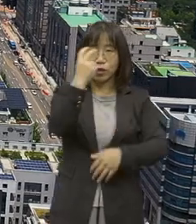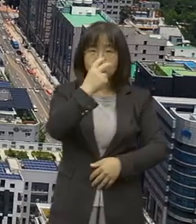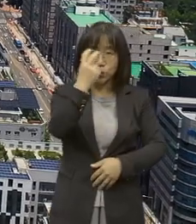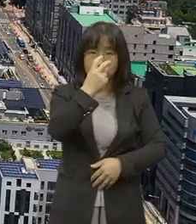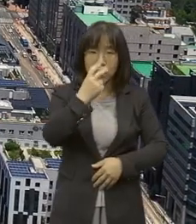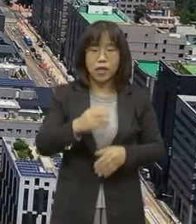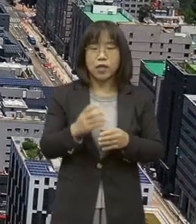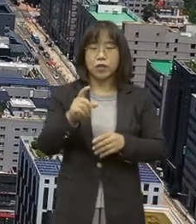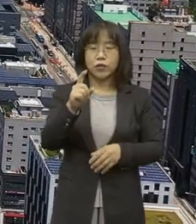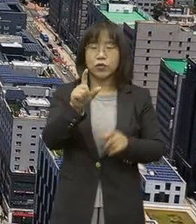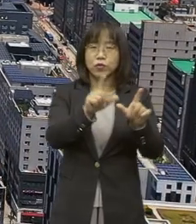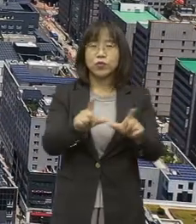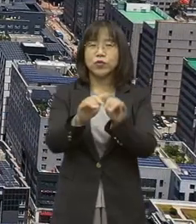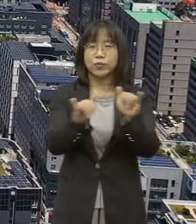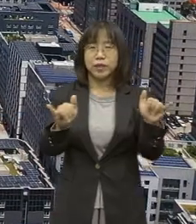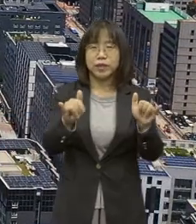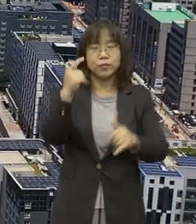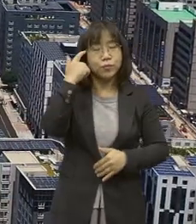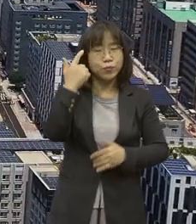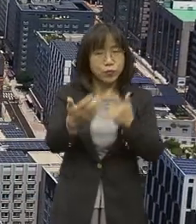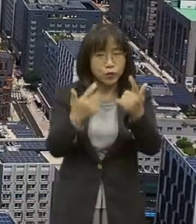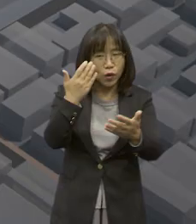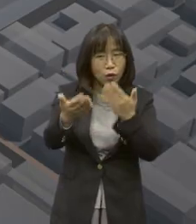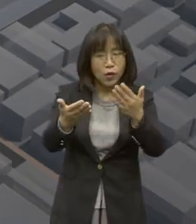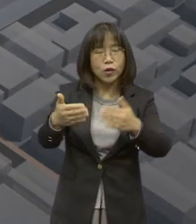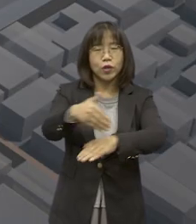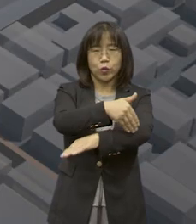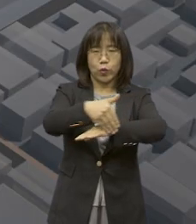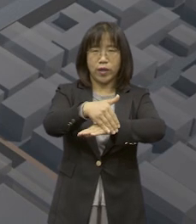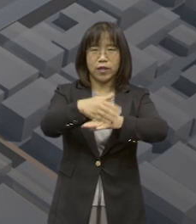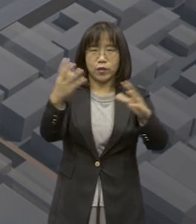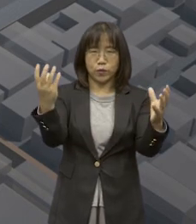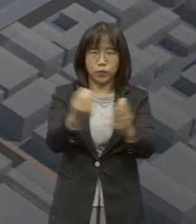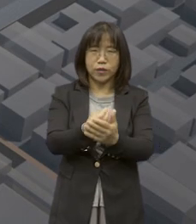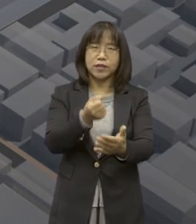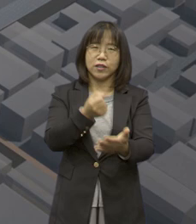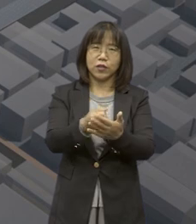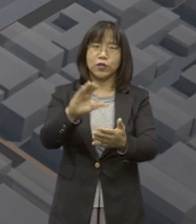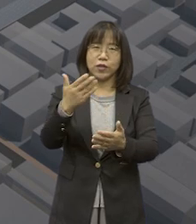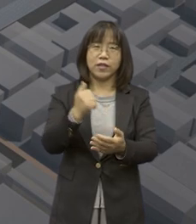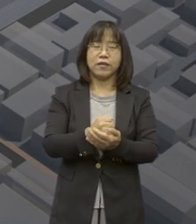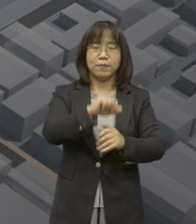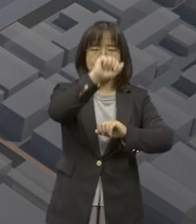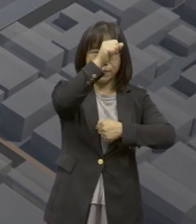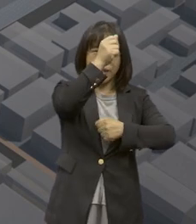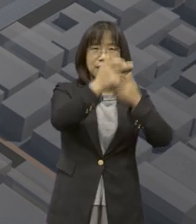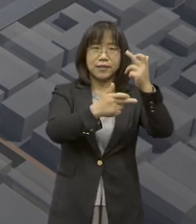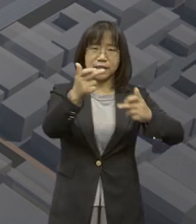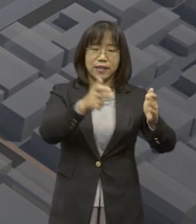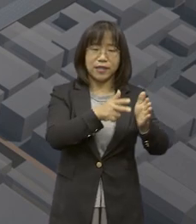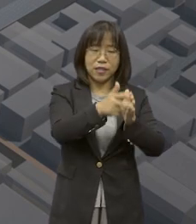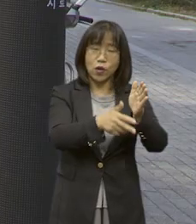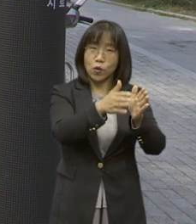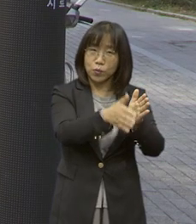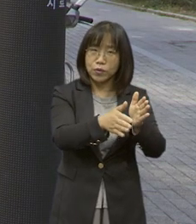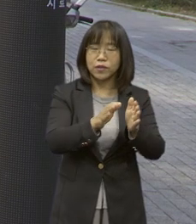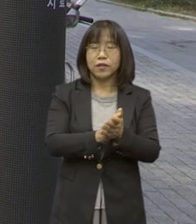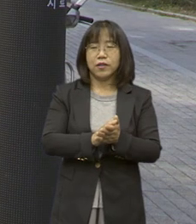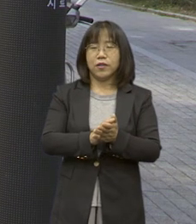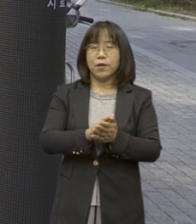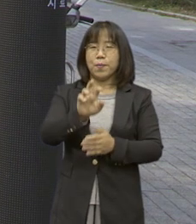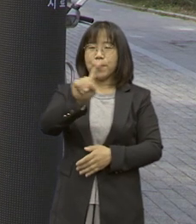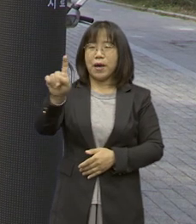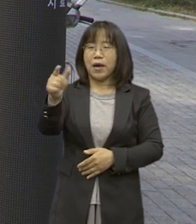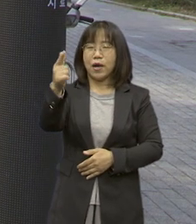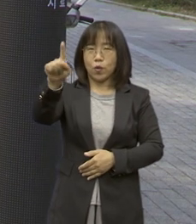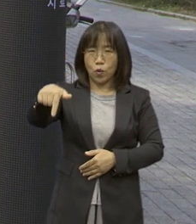거쳐 지난 8월 계획이 확정 발표되었습니다 먼저 발산역 에서 마공 여까지 1km 구간은